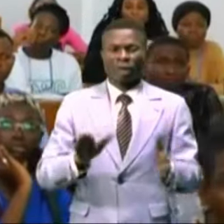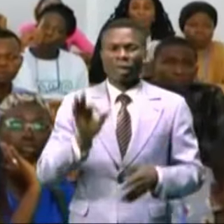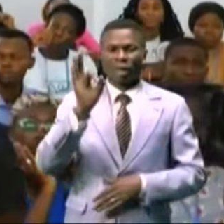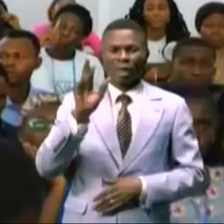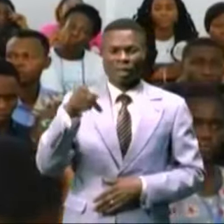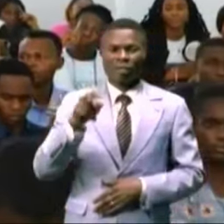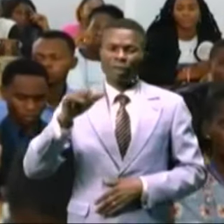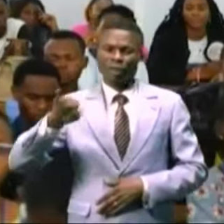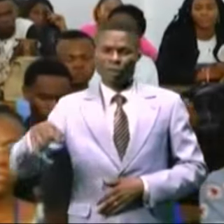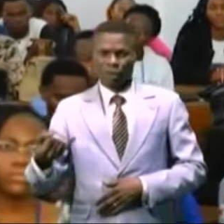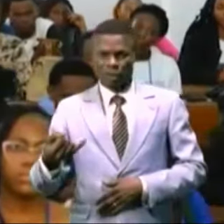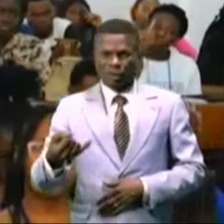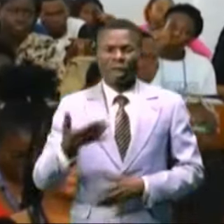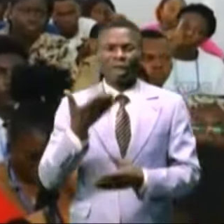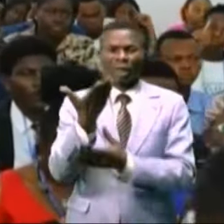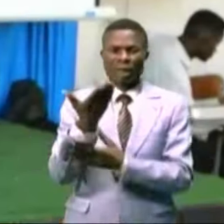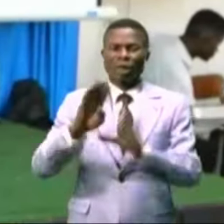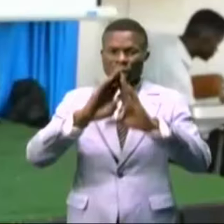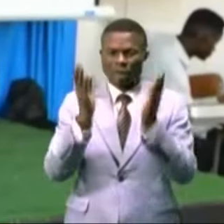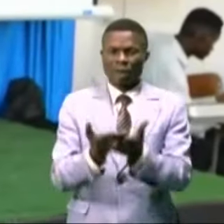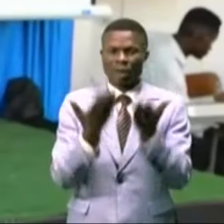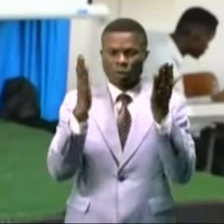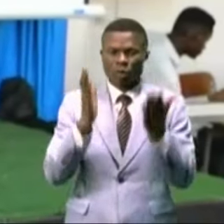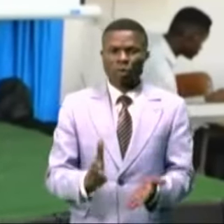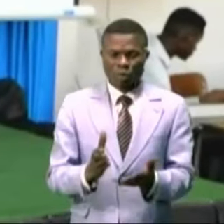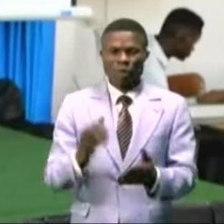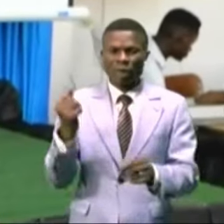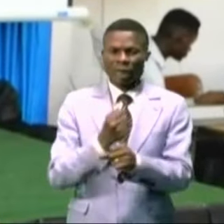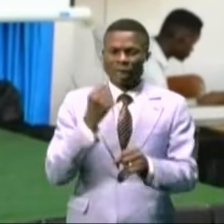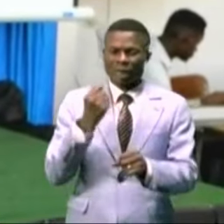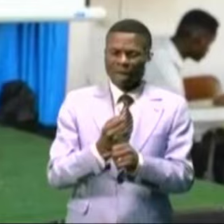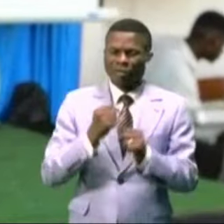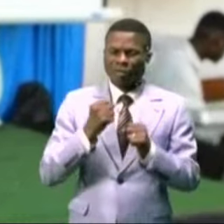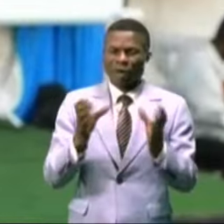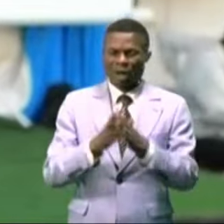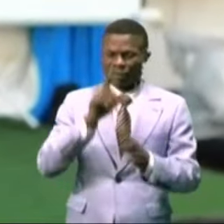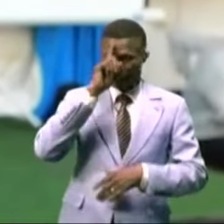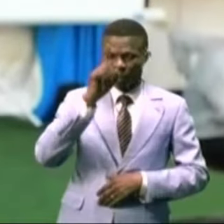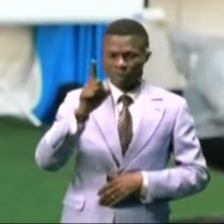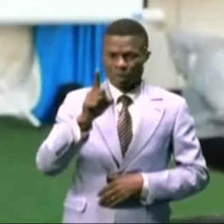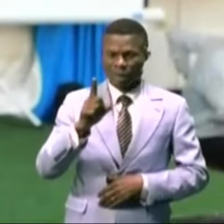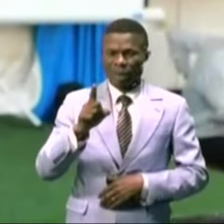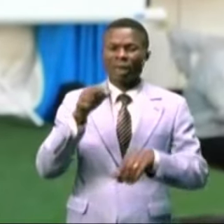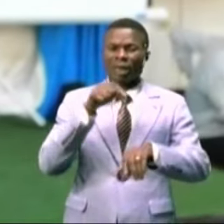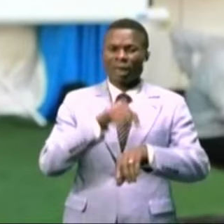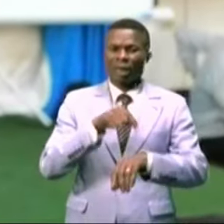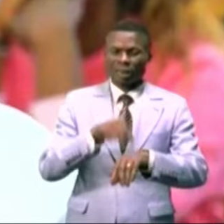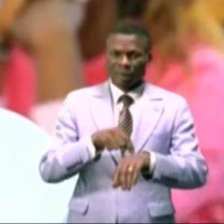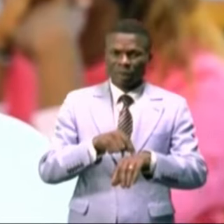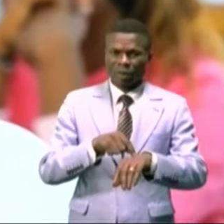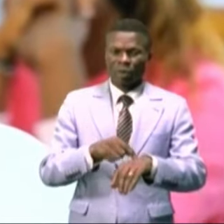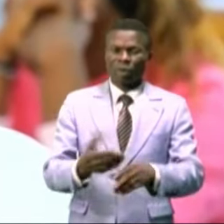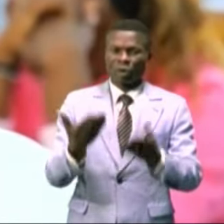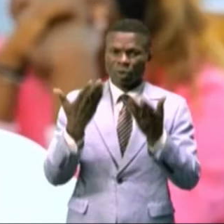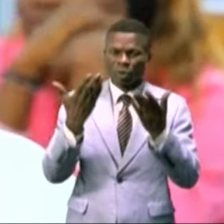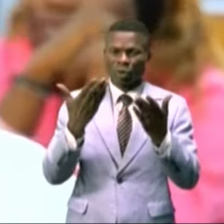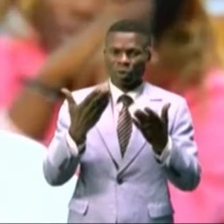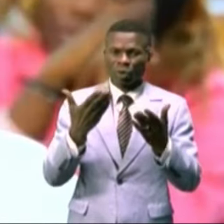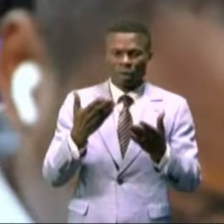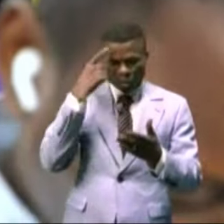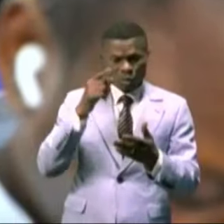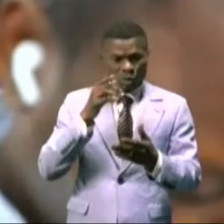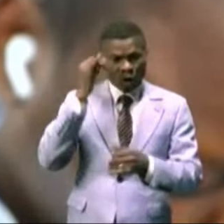FSPJ a appelé les étudiants à exploiter leur potentiel entrepreneurial, même pendant leur cursus, pour ne pas se